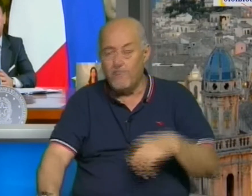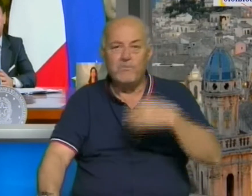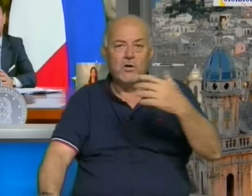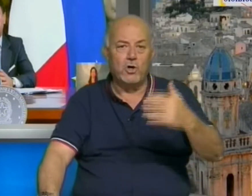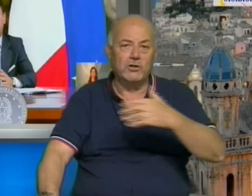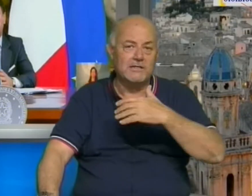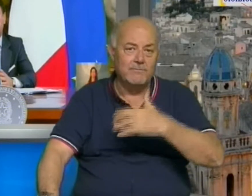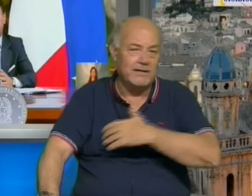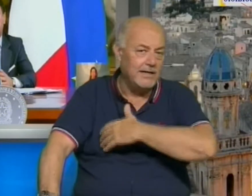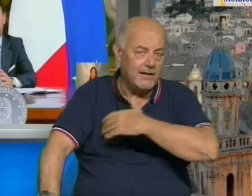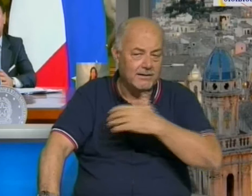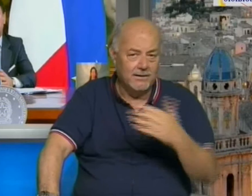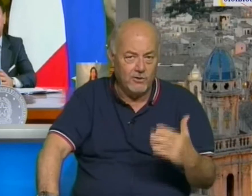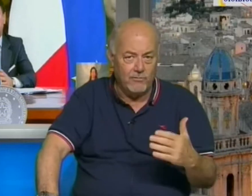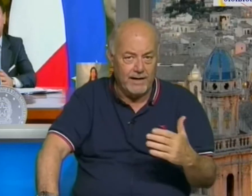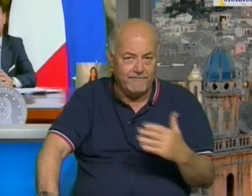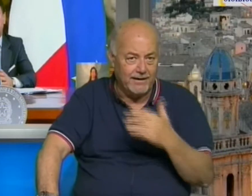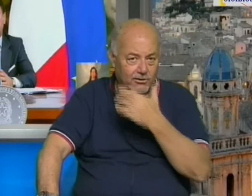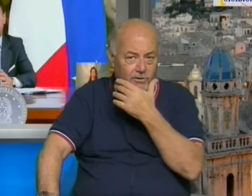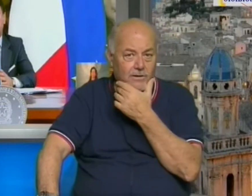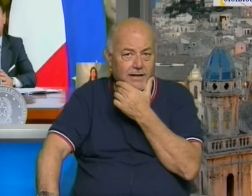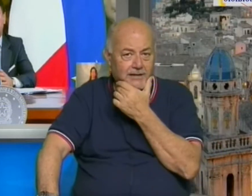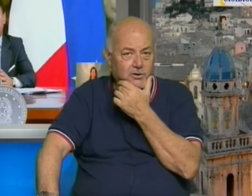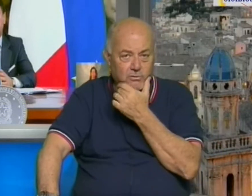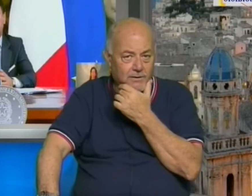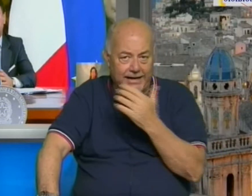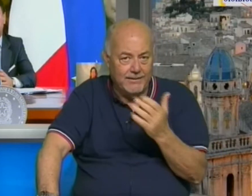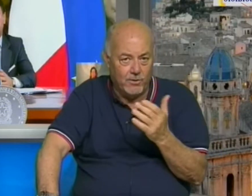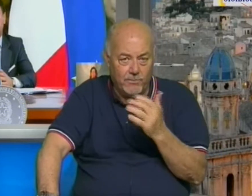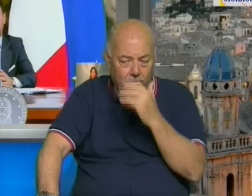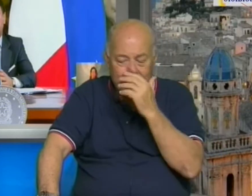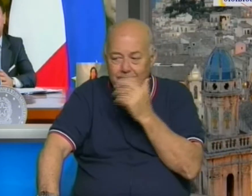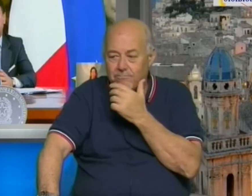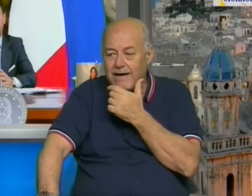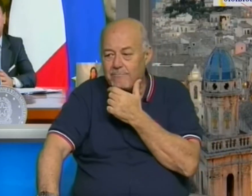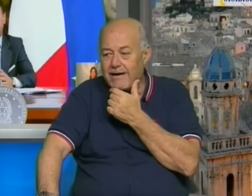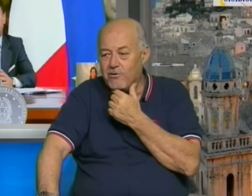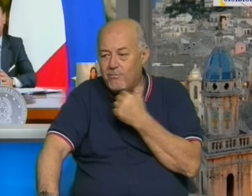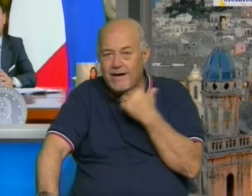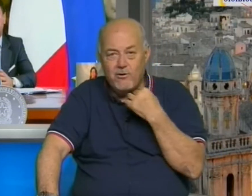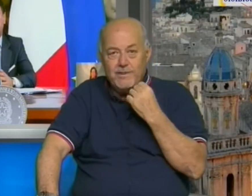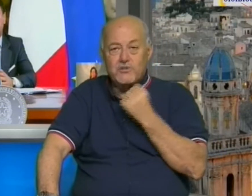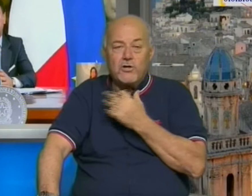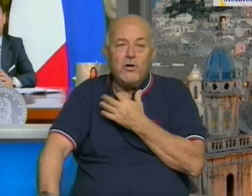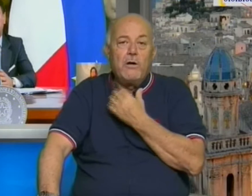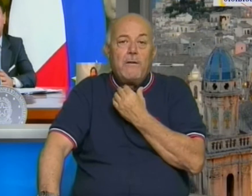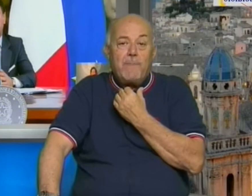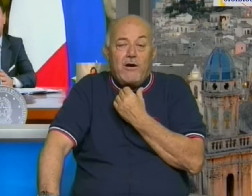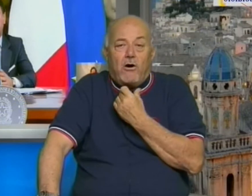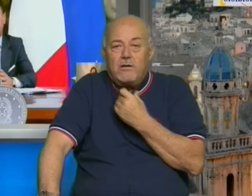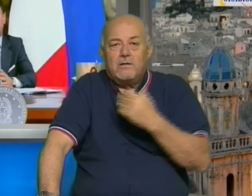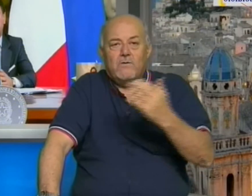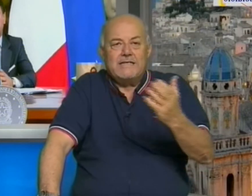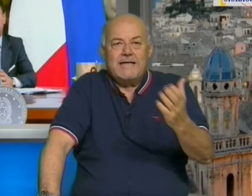Dicevo, Conte simpatia non me l'ha fatto assolutamente, proprio manco per sogno,